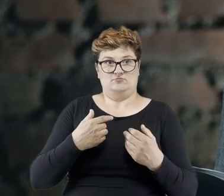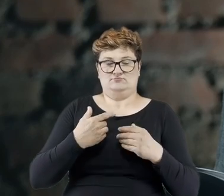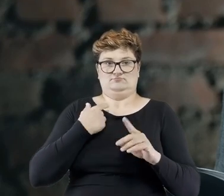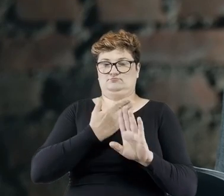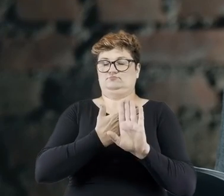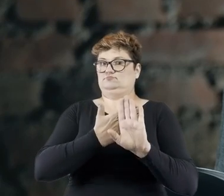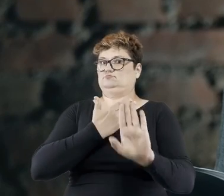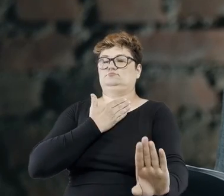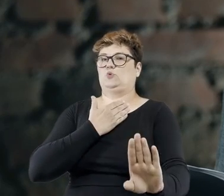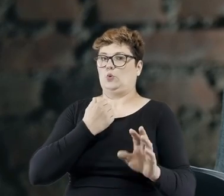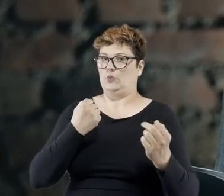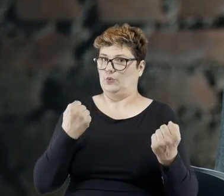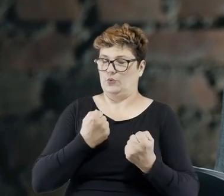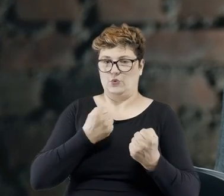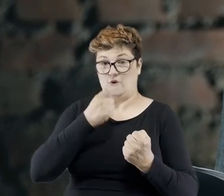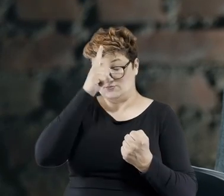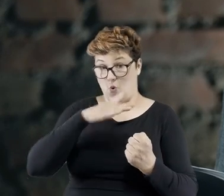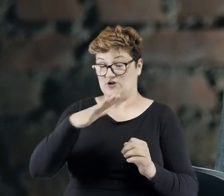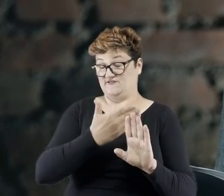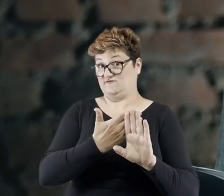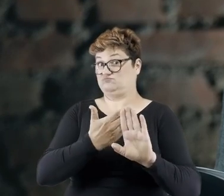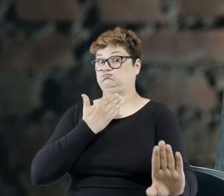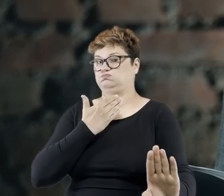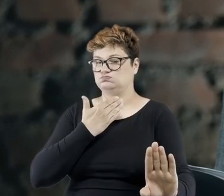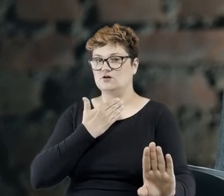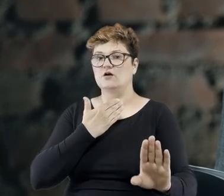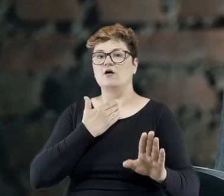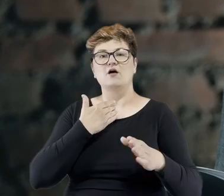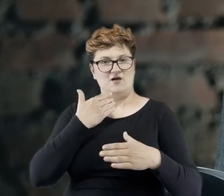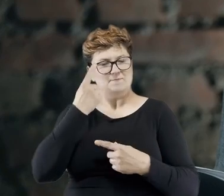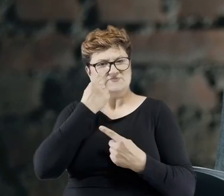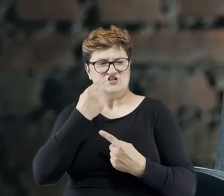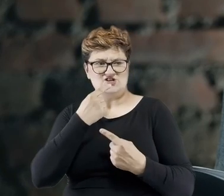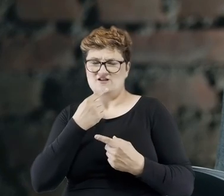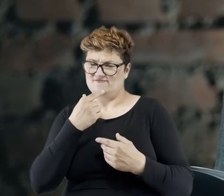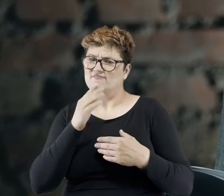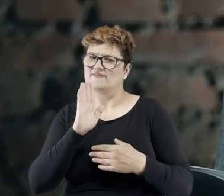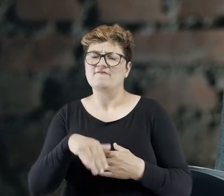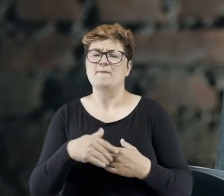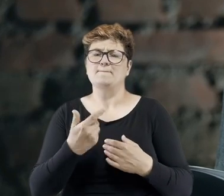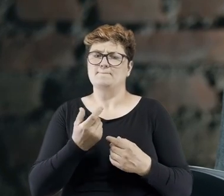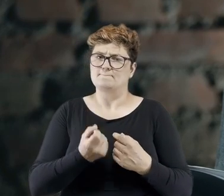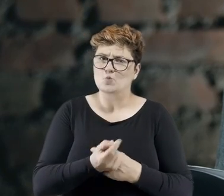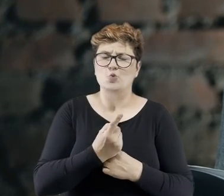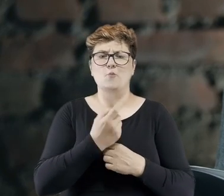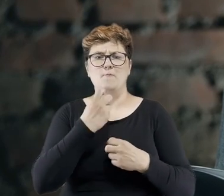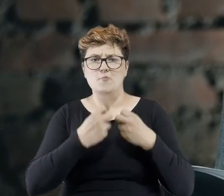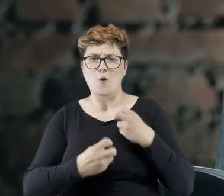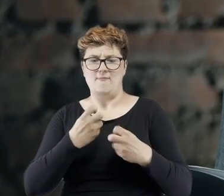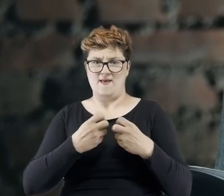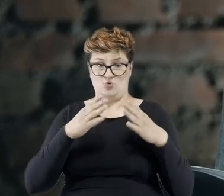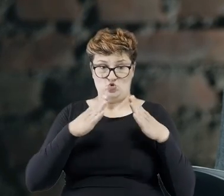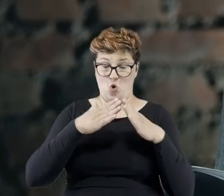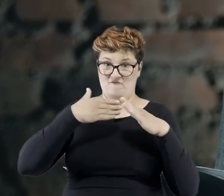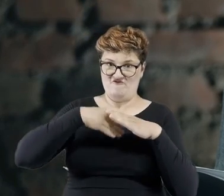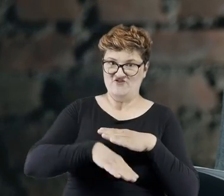stopnia aspołeczna, wyobcowana. I myślę, że w pewnym momencie pojawił się taki nawet problem, żeby